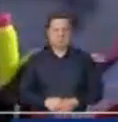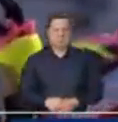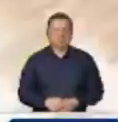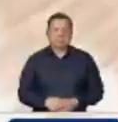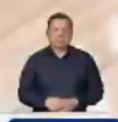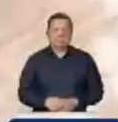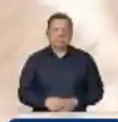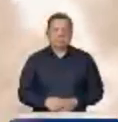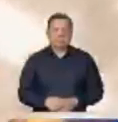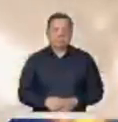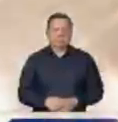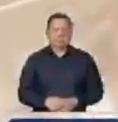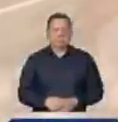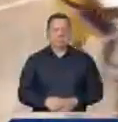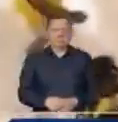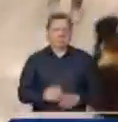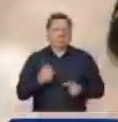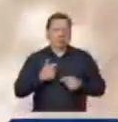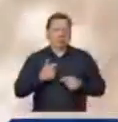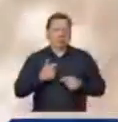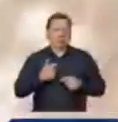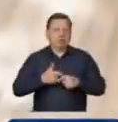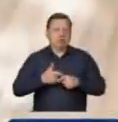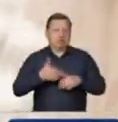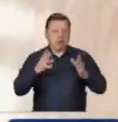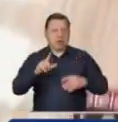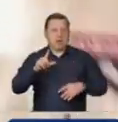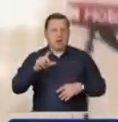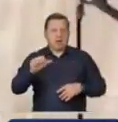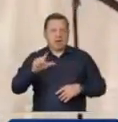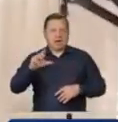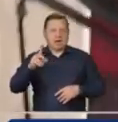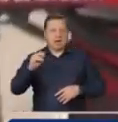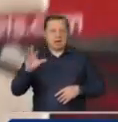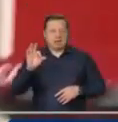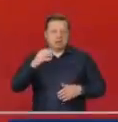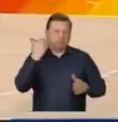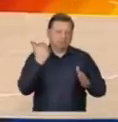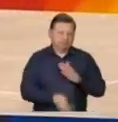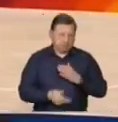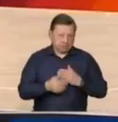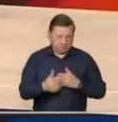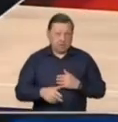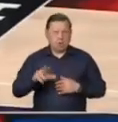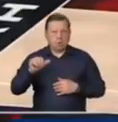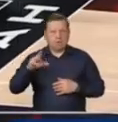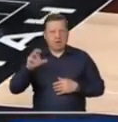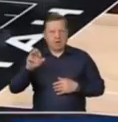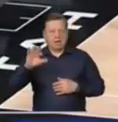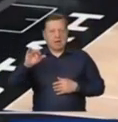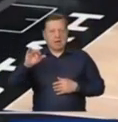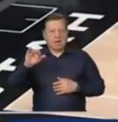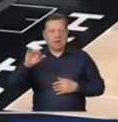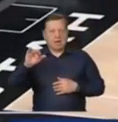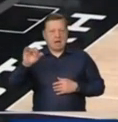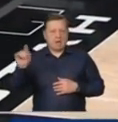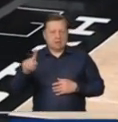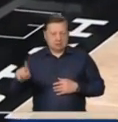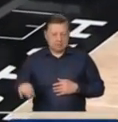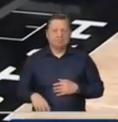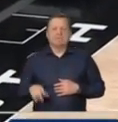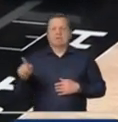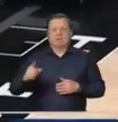Stoikbøl. Koszykarze Los Angeles Lakers bez szans w meczu z rewelacją sezonu Utah Jazz. Ekipa broniąca